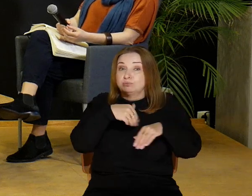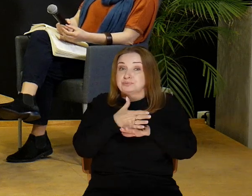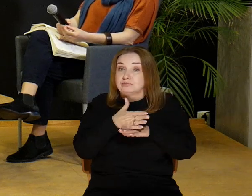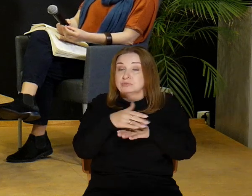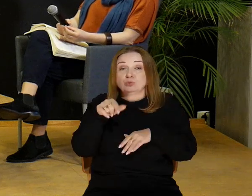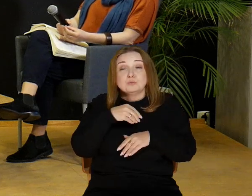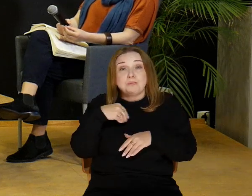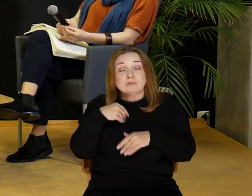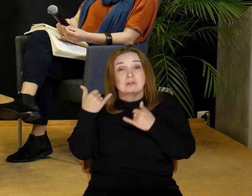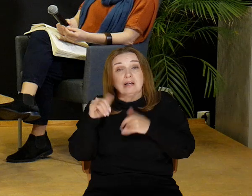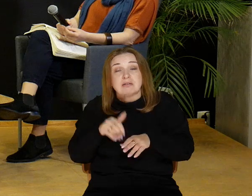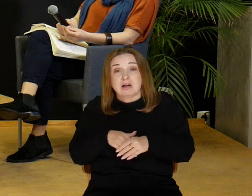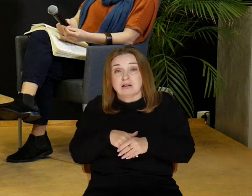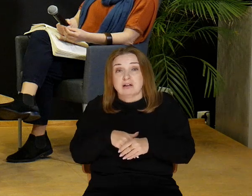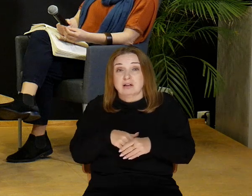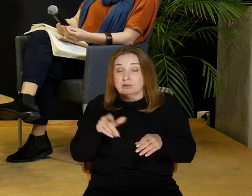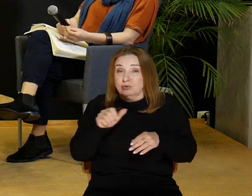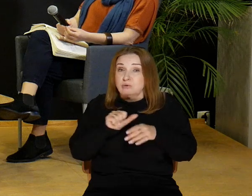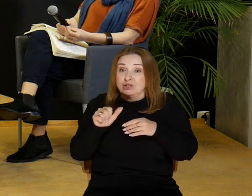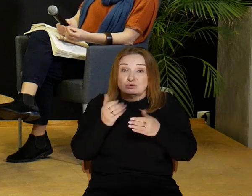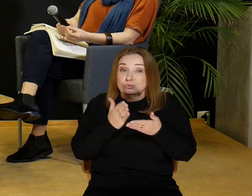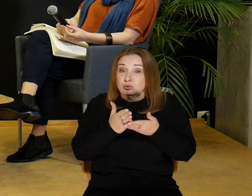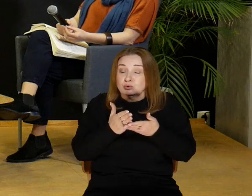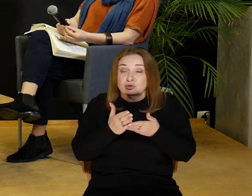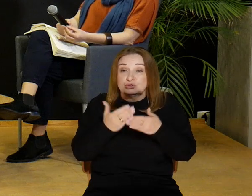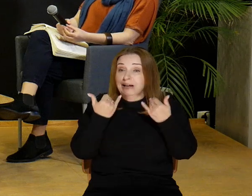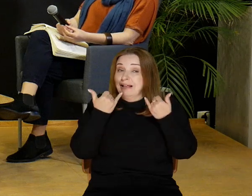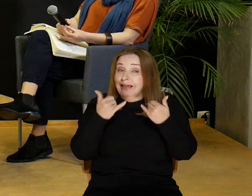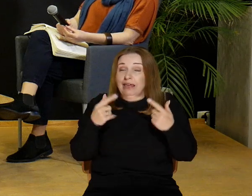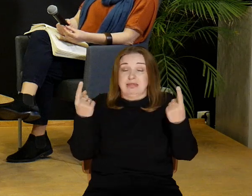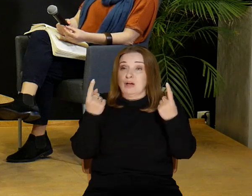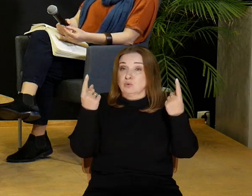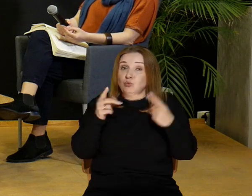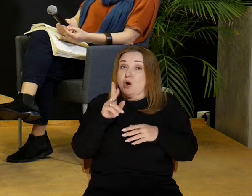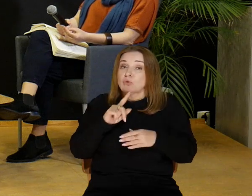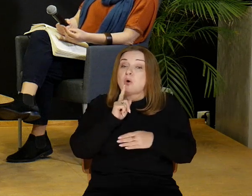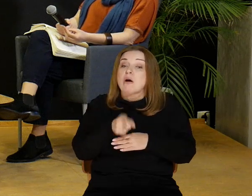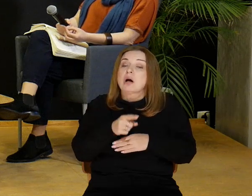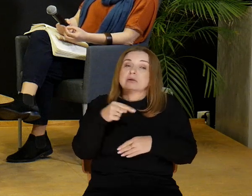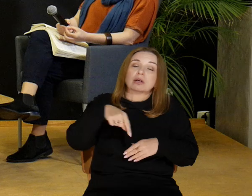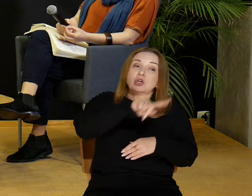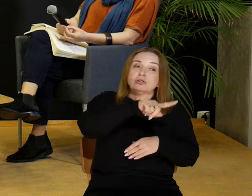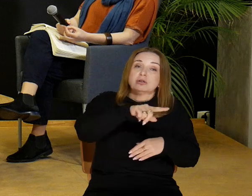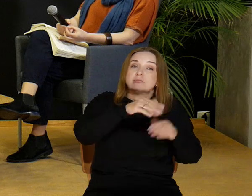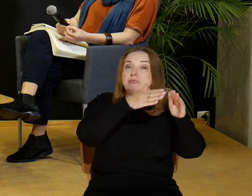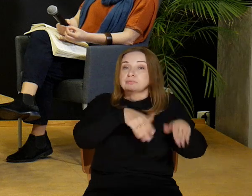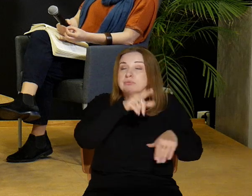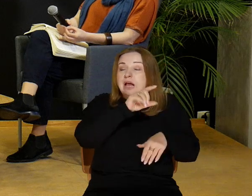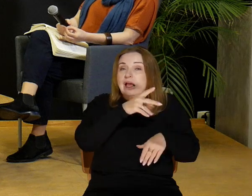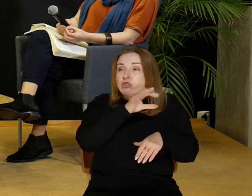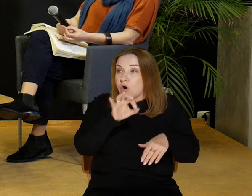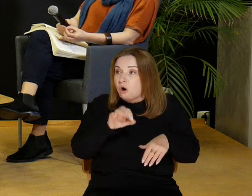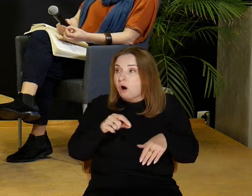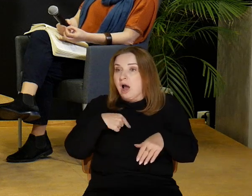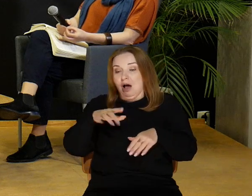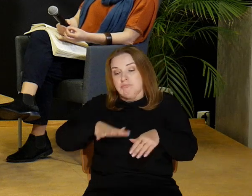zupełnie już nieodwracalny, prawda? Że ktoś musi mieszkać w getcie, a ktoś nie musi. Myślę, że jest więcej